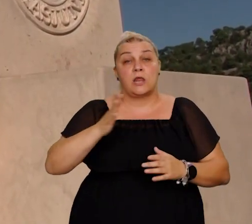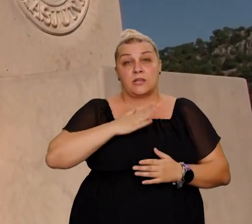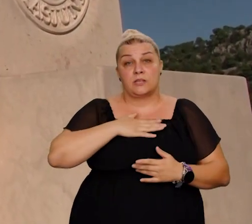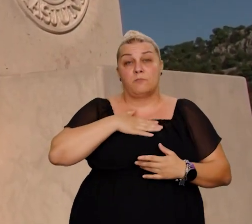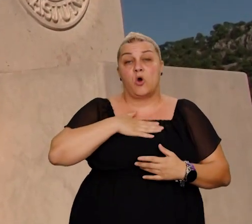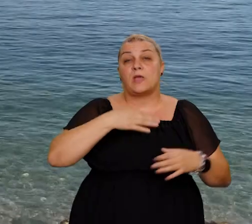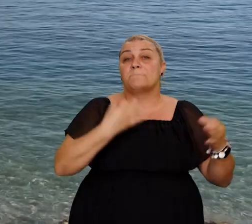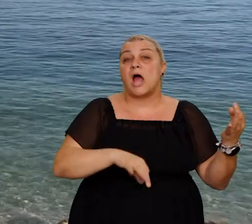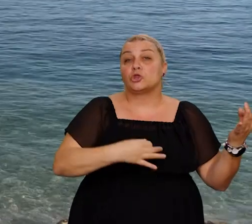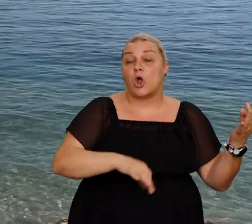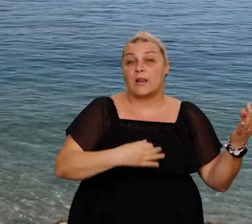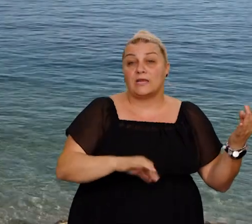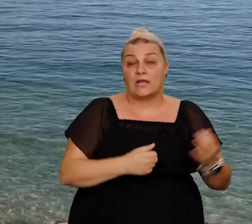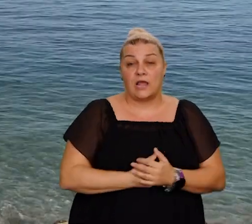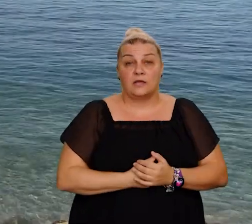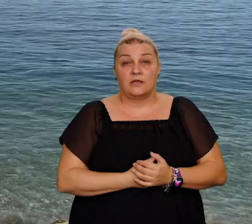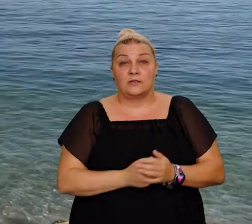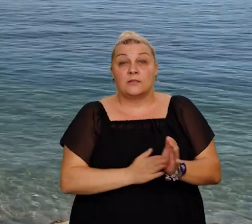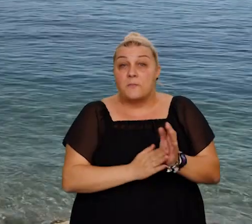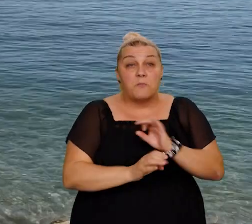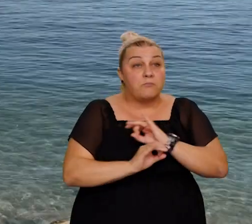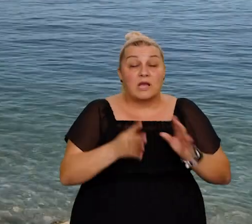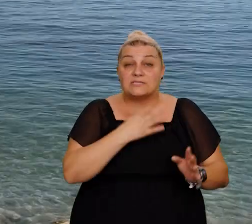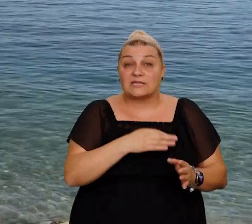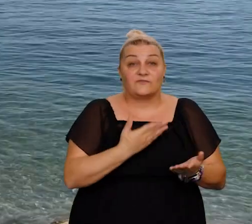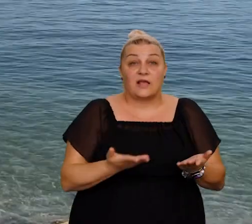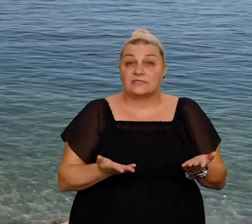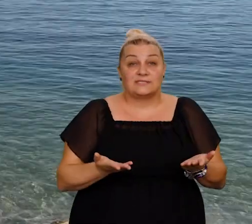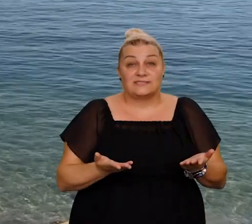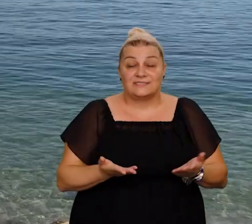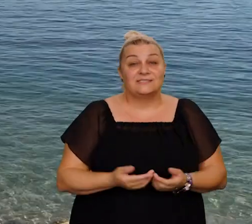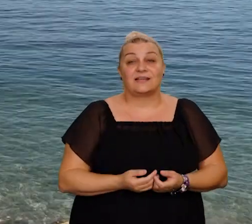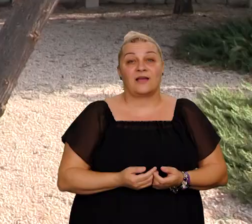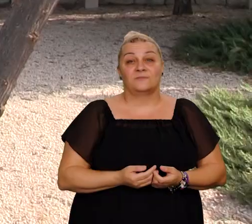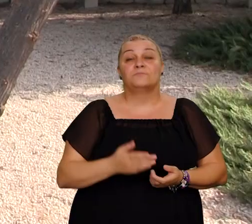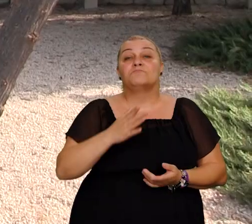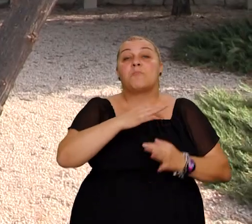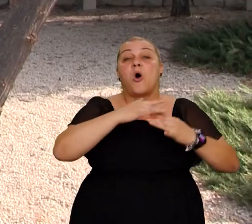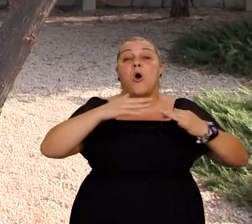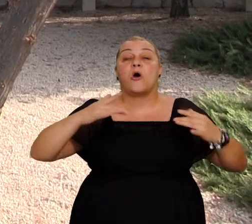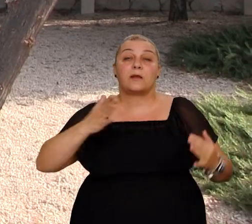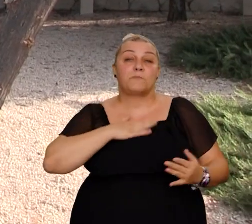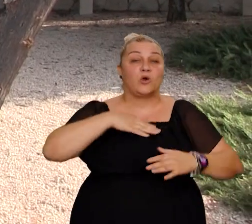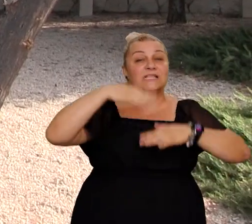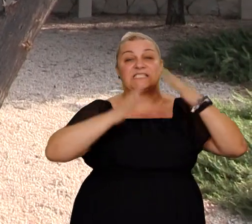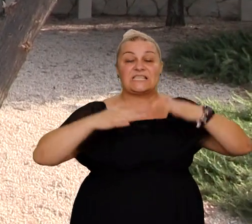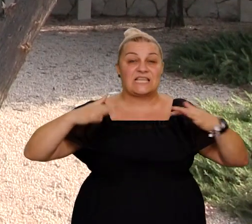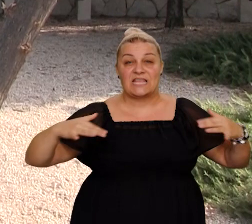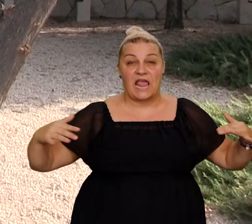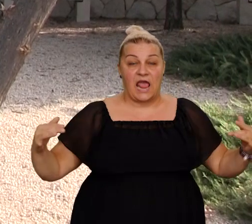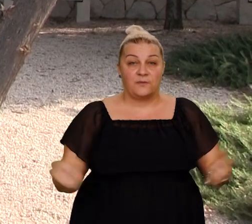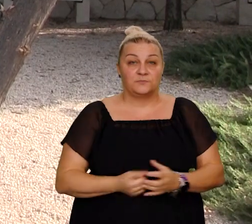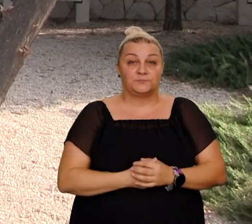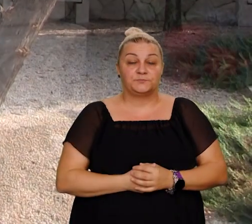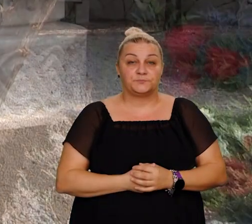Kome bi svirale moje mandoline, da Hrvatske nije more